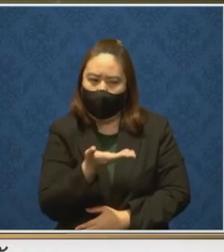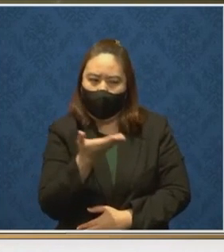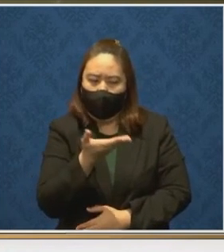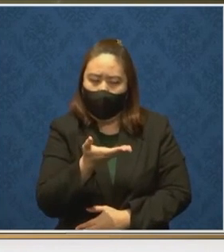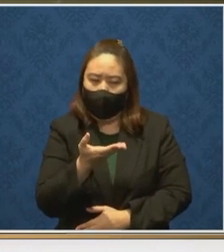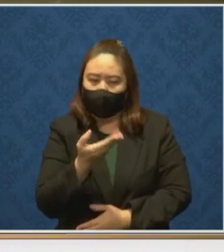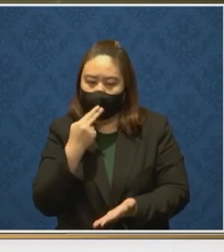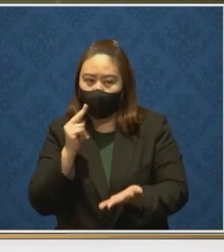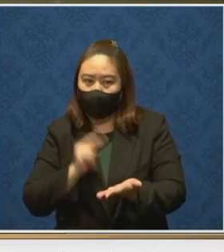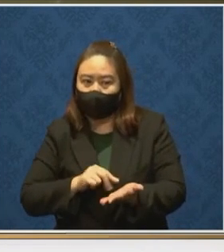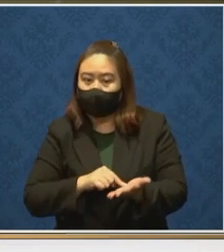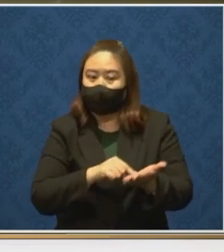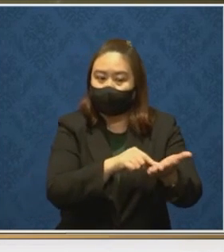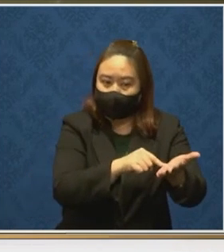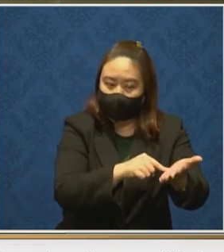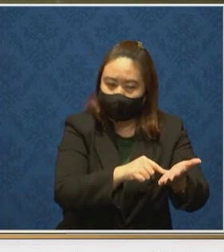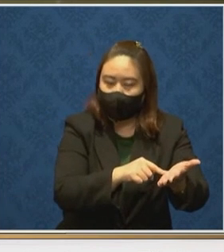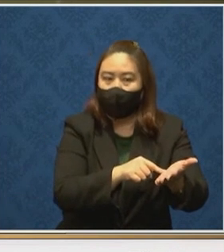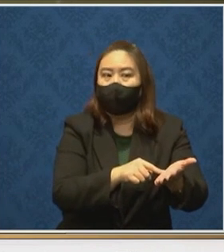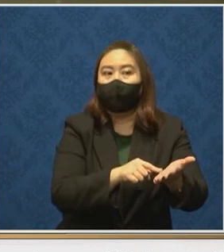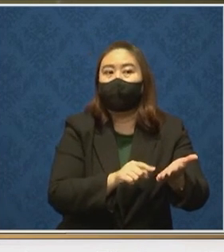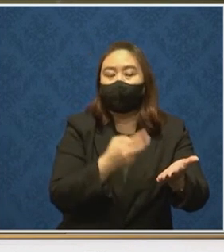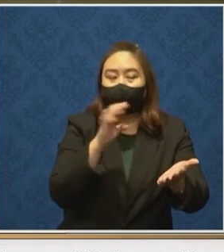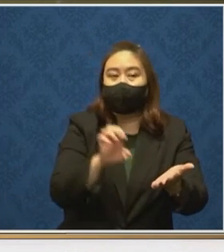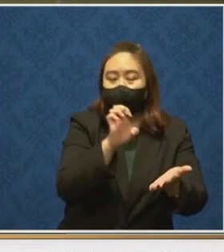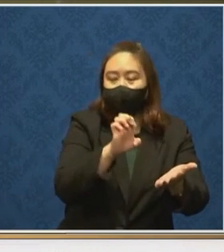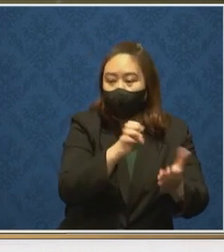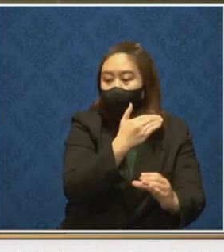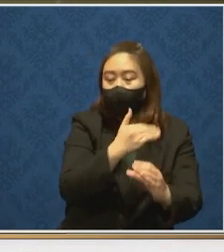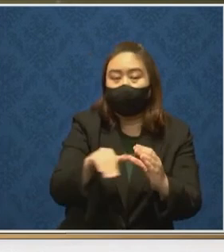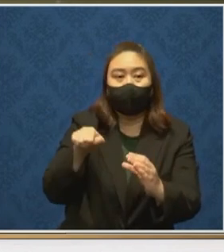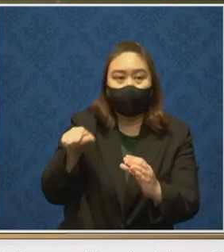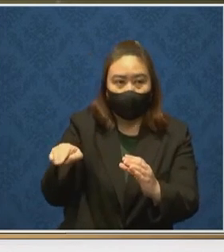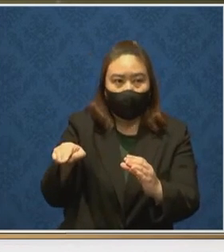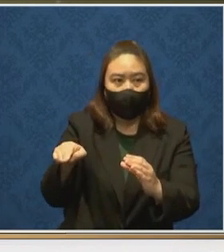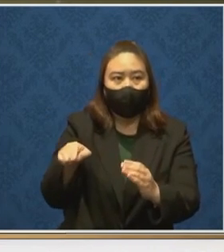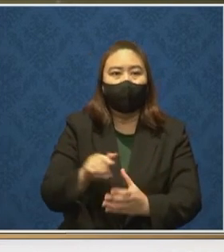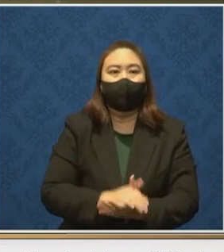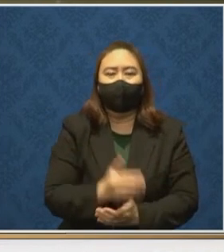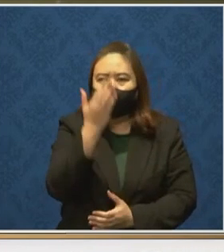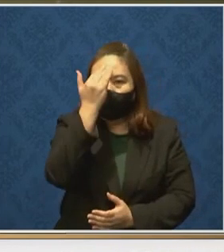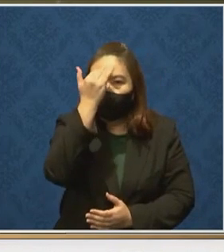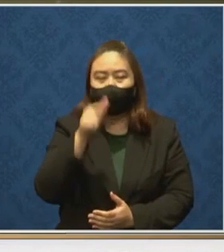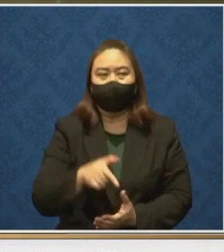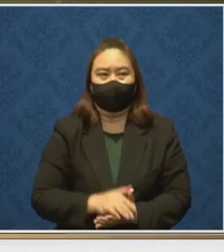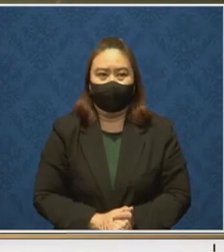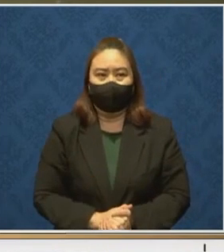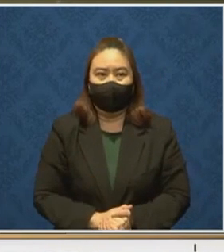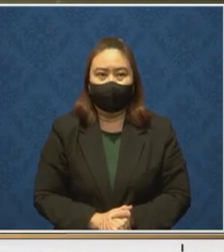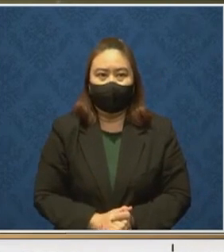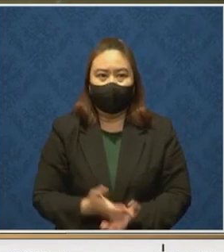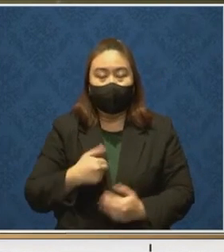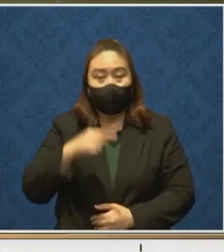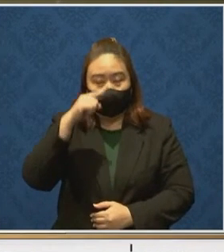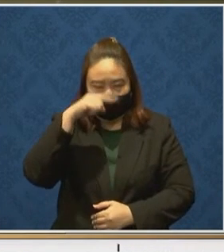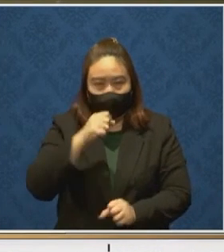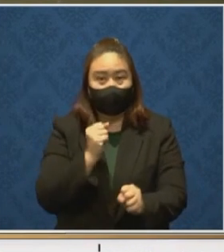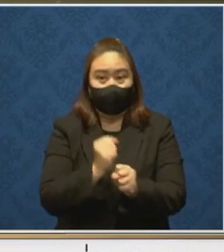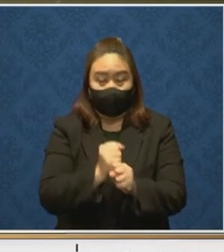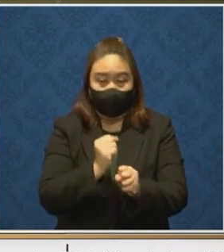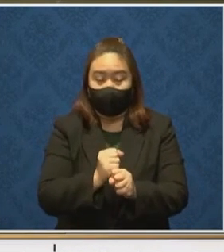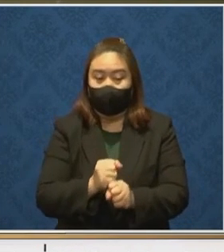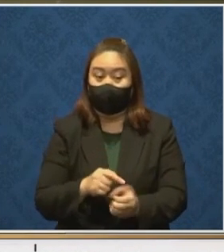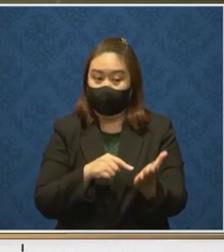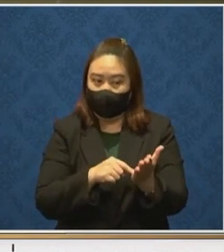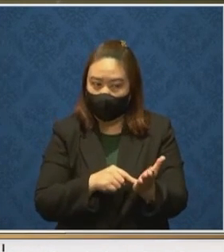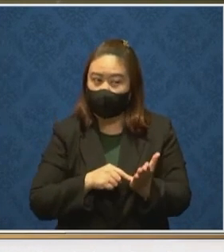าโรษาองปิศั King Gatesเขียนถึงอนุิสตร Grundxy Golfเมื่อไยทำเินการข้เรีกร้ได้แล้วค่ะ